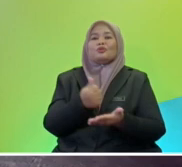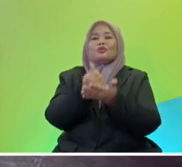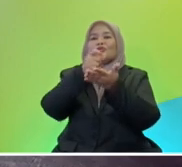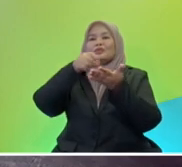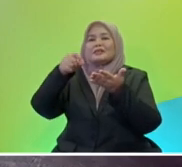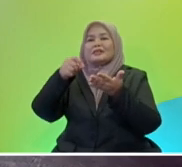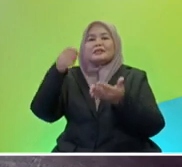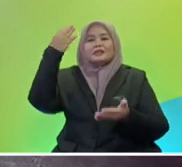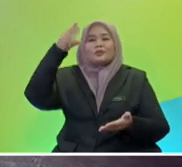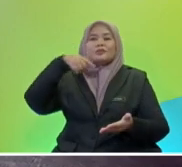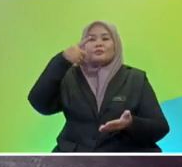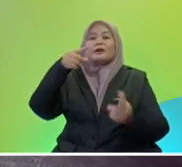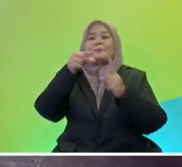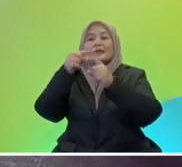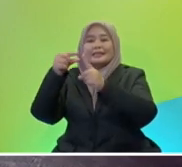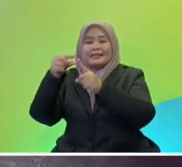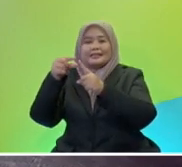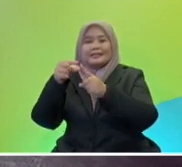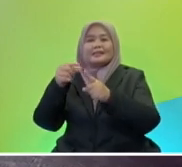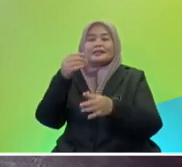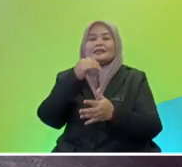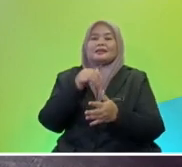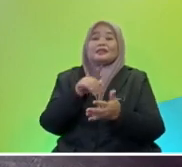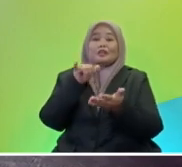Sebutkan perkataannya yaitu